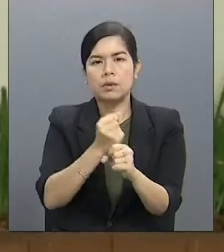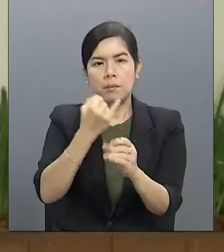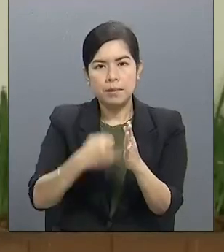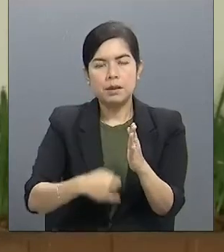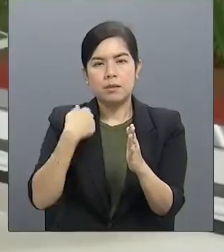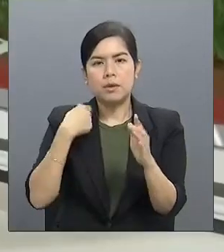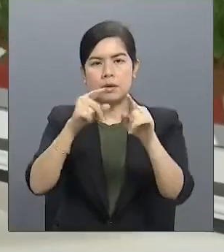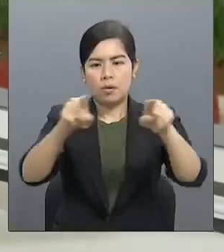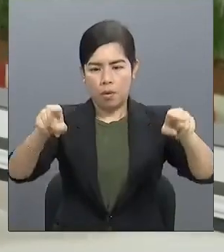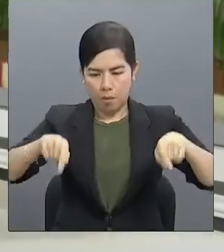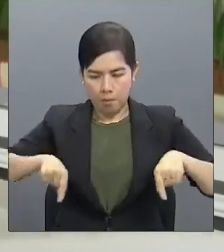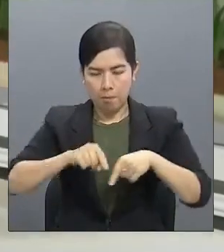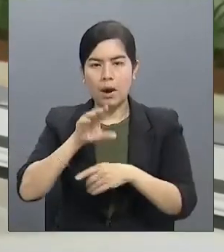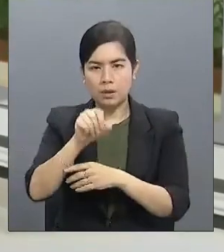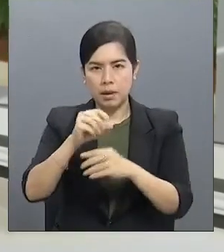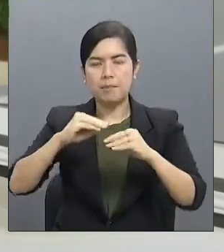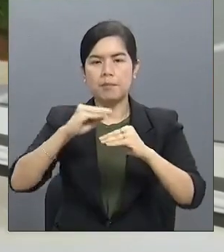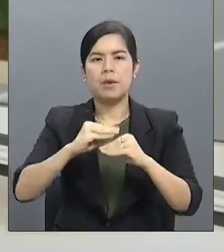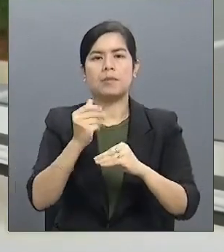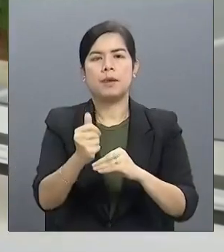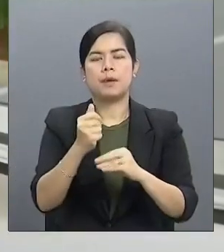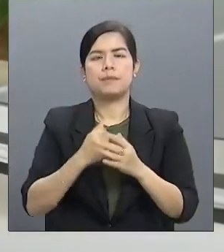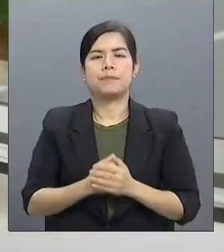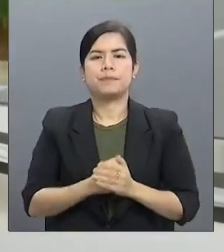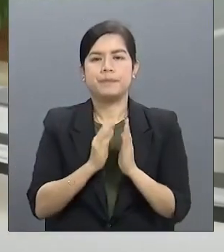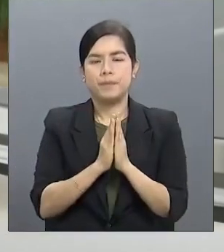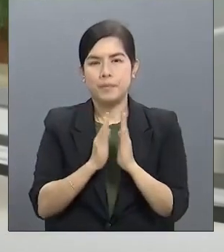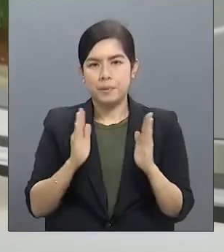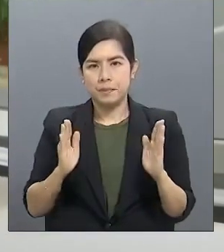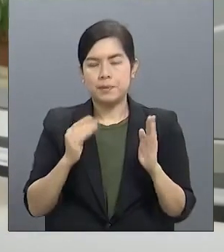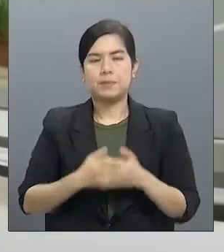ได้ทันทีครับคุณพึ่งนภาคุณจิรัชตาครับ ค่ะขอบคุณคุณวสันต์ค่ะ ค่ะ